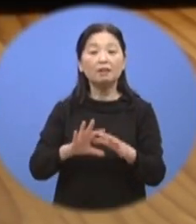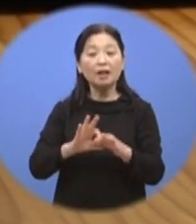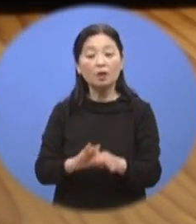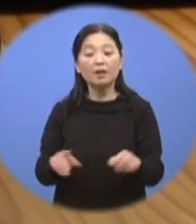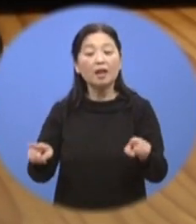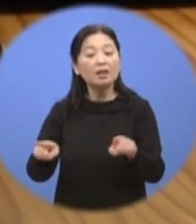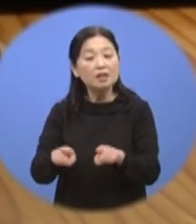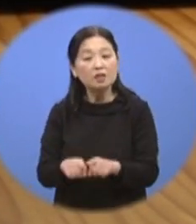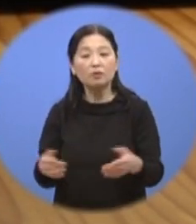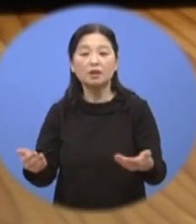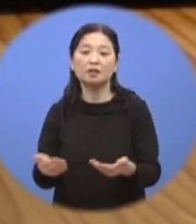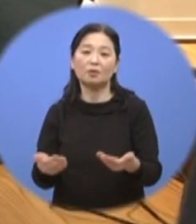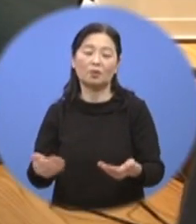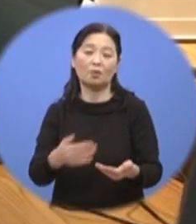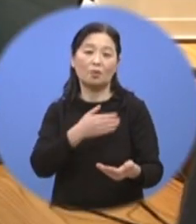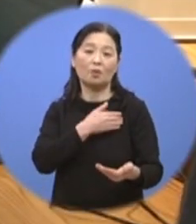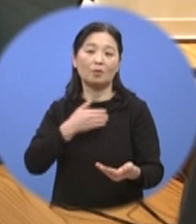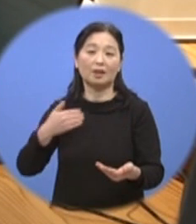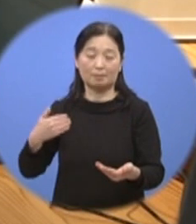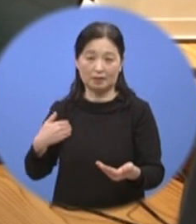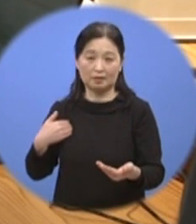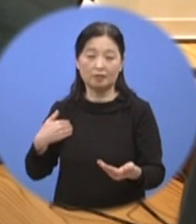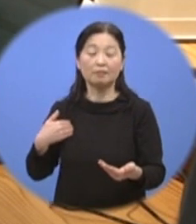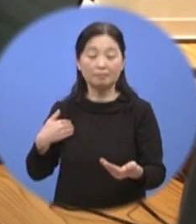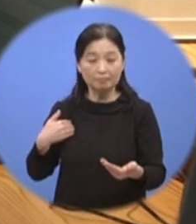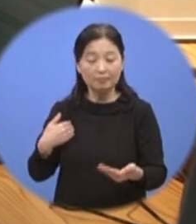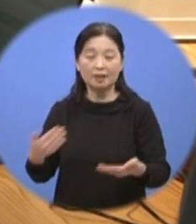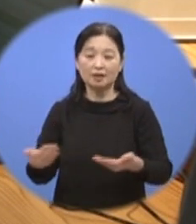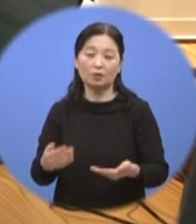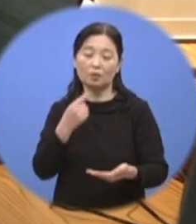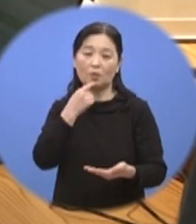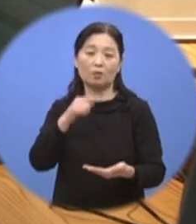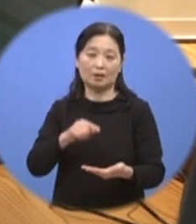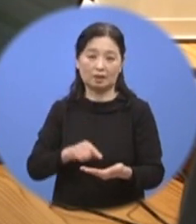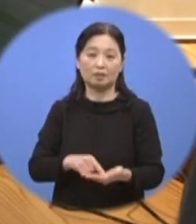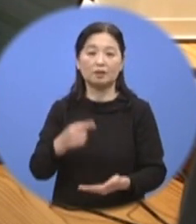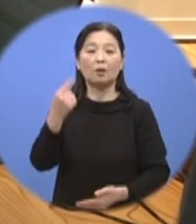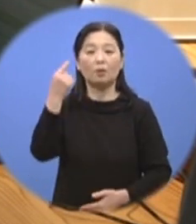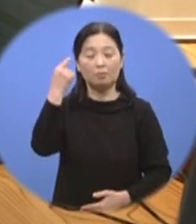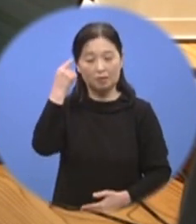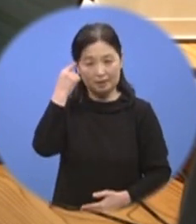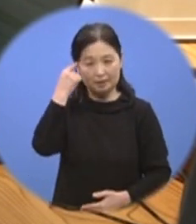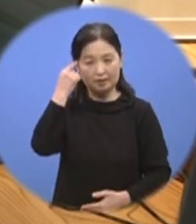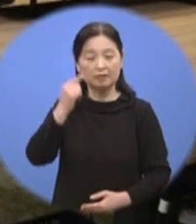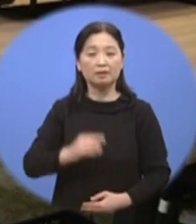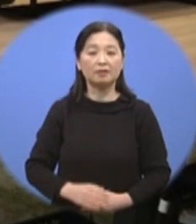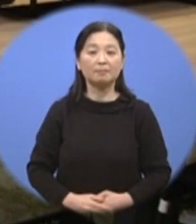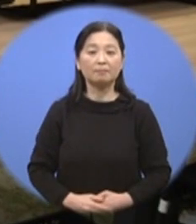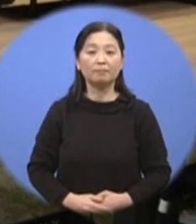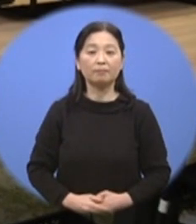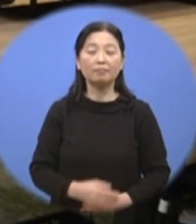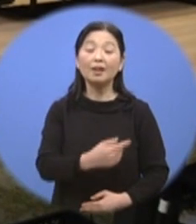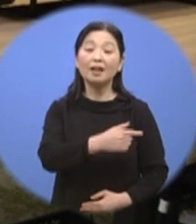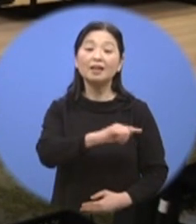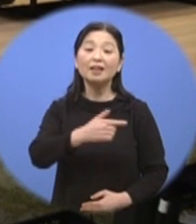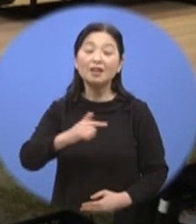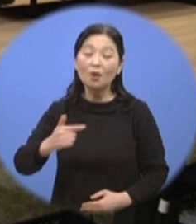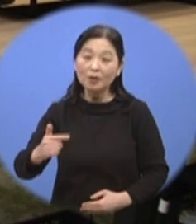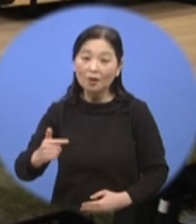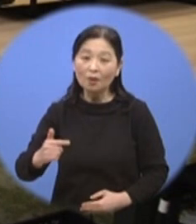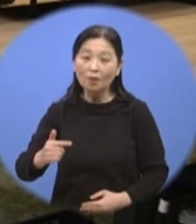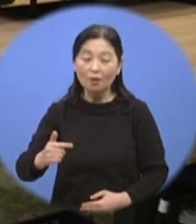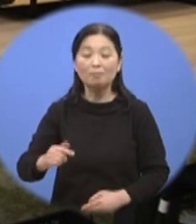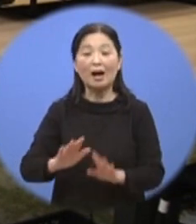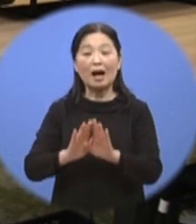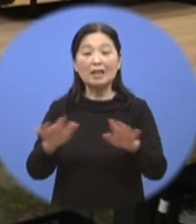ろんな仕事ができるということをやりやすいんじゃないかなというふうにも思う次第でございます。いろいろ始まったばっ